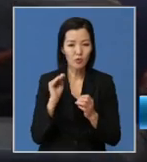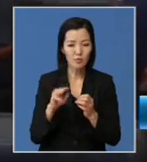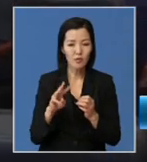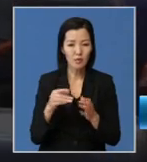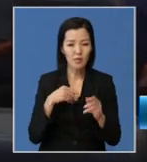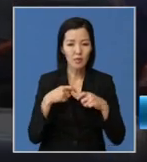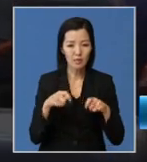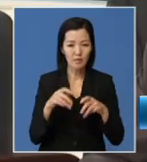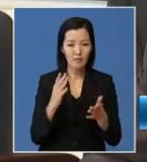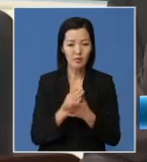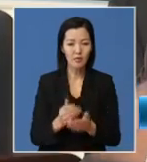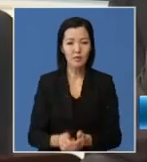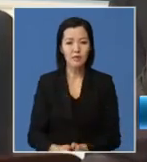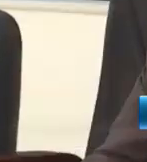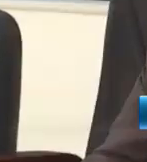сатылып жатыр.